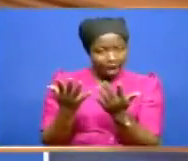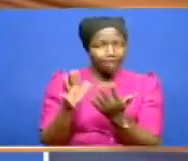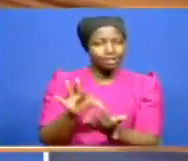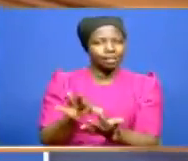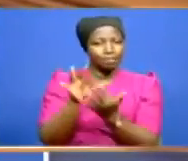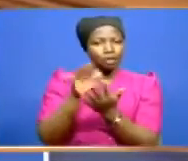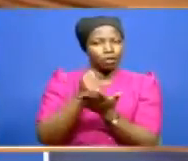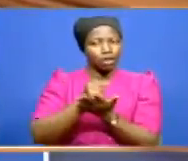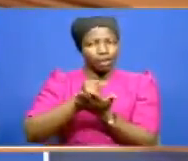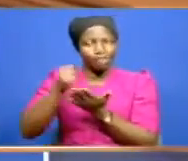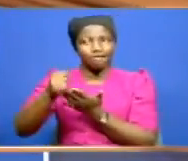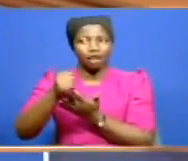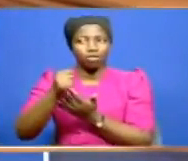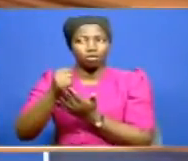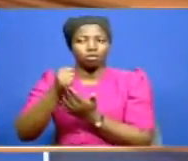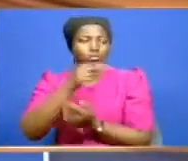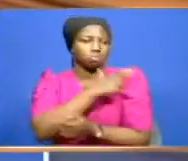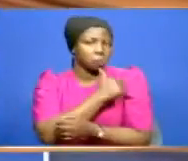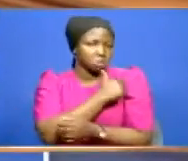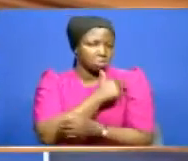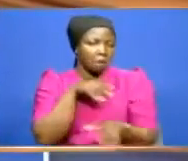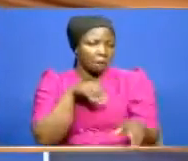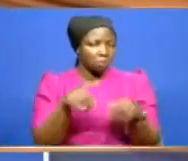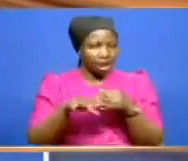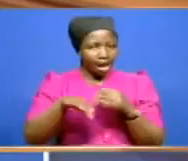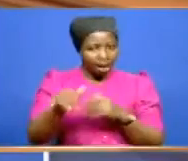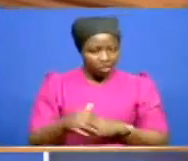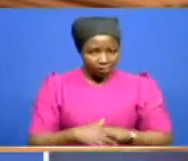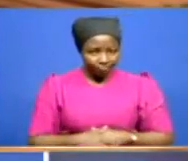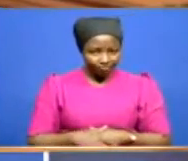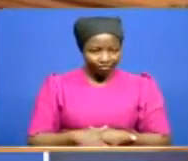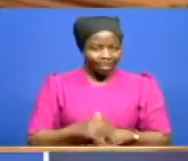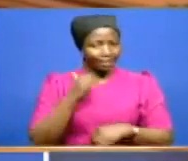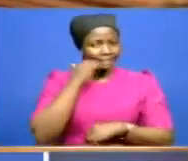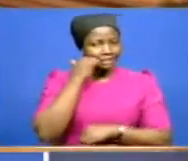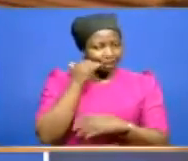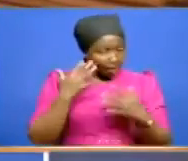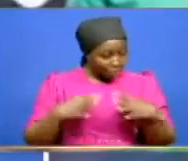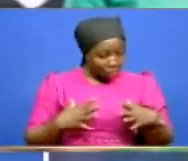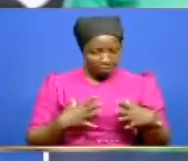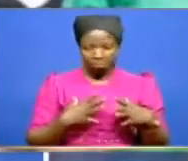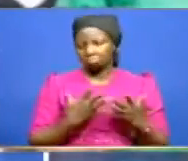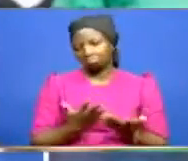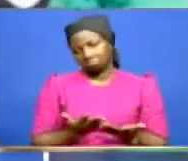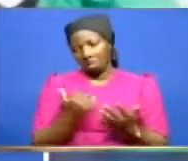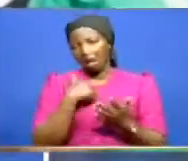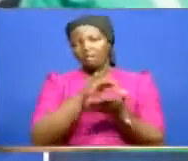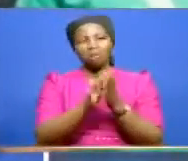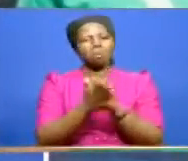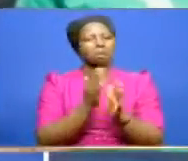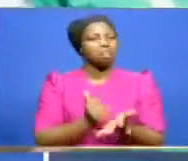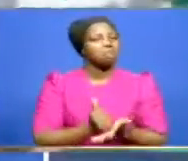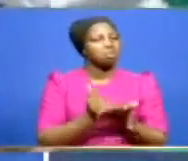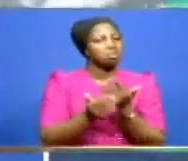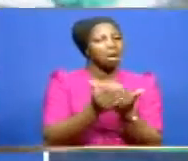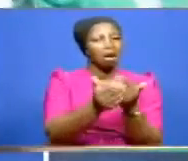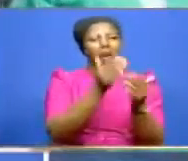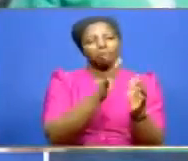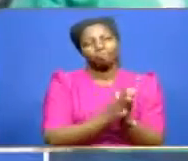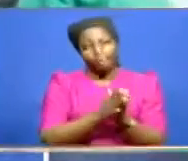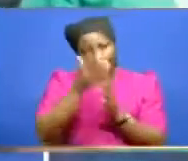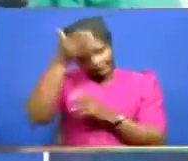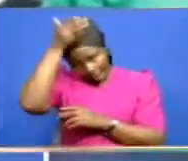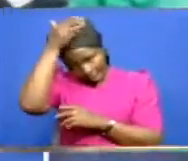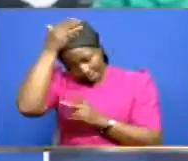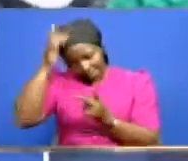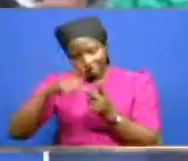Busia. Wagonjwa hawana yeyote wa kuwahudumia. Wauguzi na matabibu wameungana na wenzao kwenye